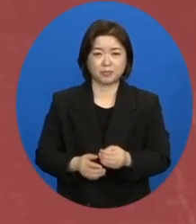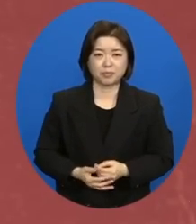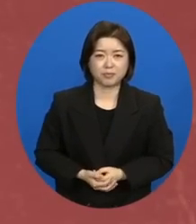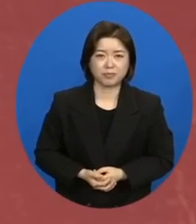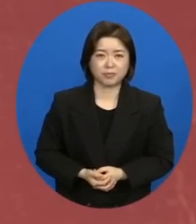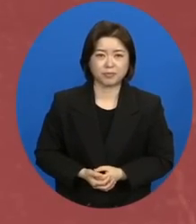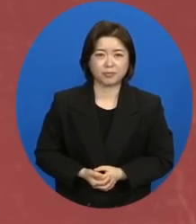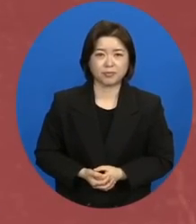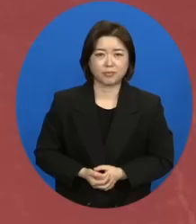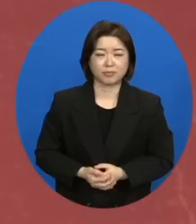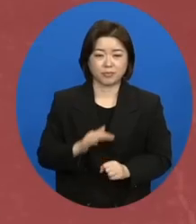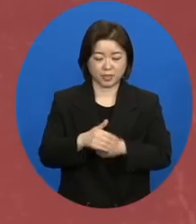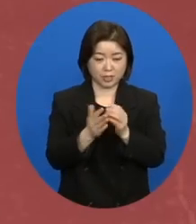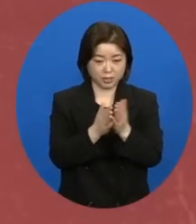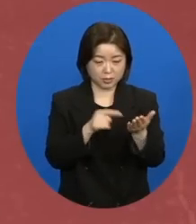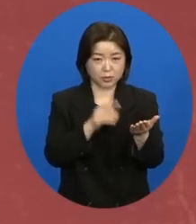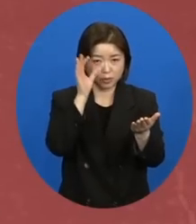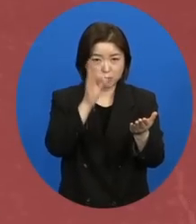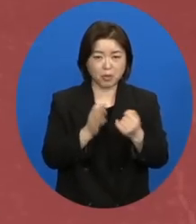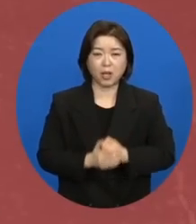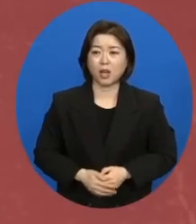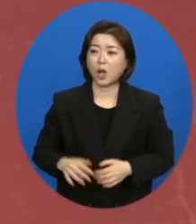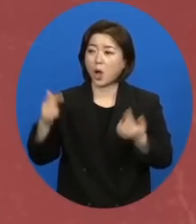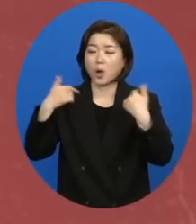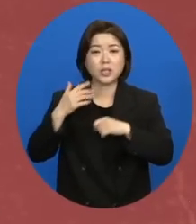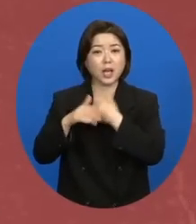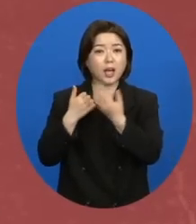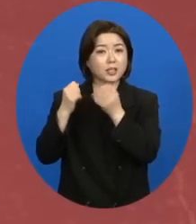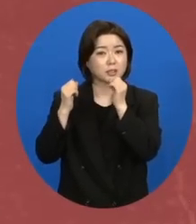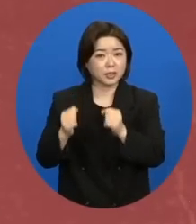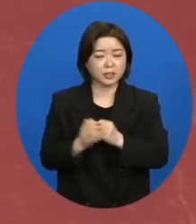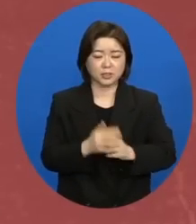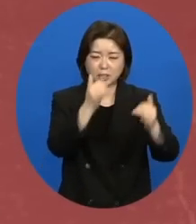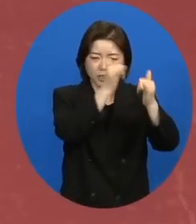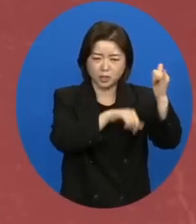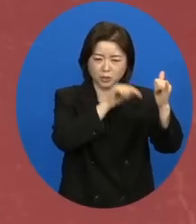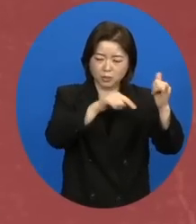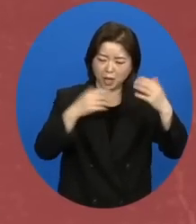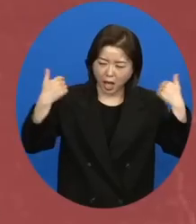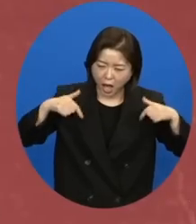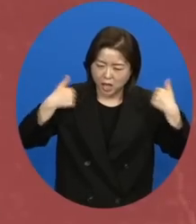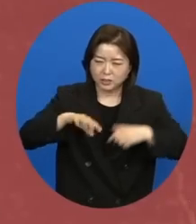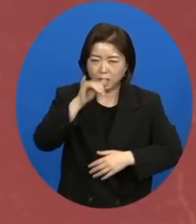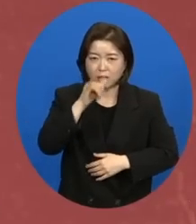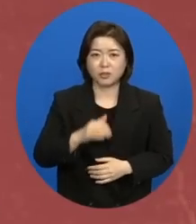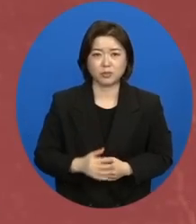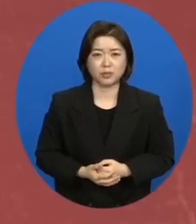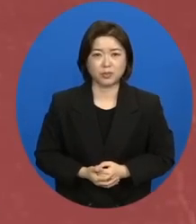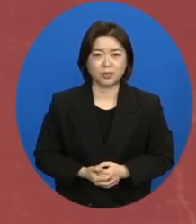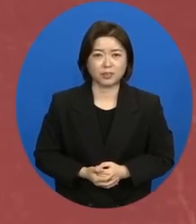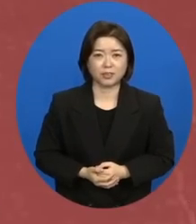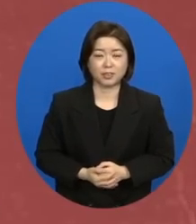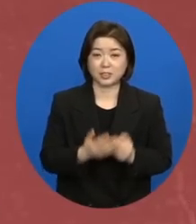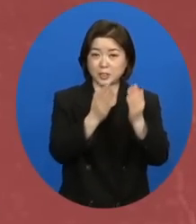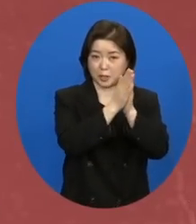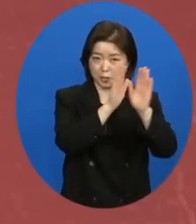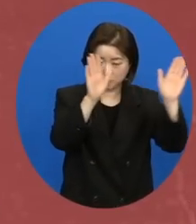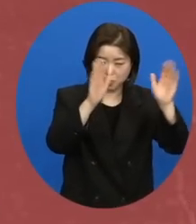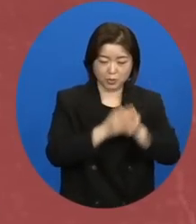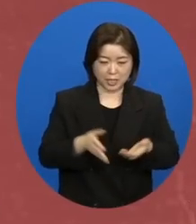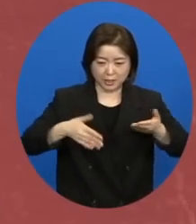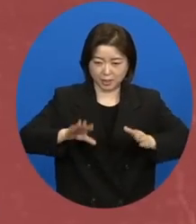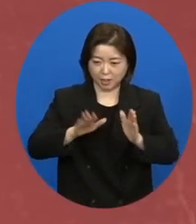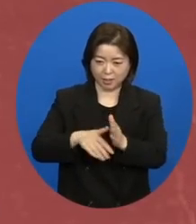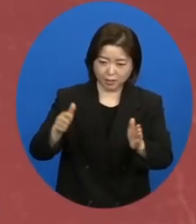성경 다 보세요. 언제나 하나님이 살아계셨는데 역사 속에 언제나 계셨어요. 저 모세 태어날